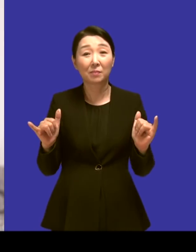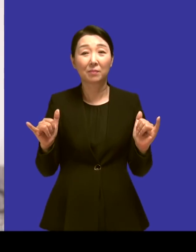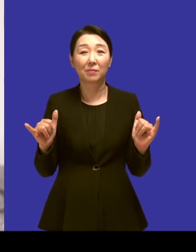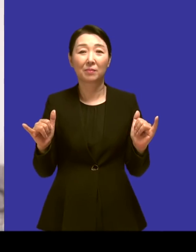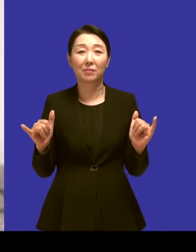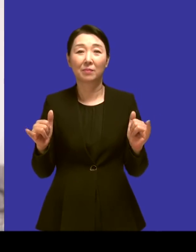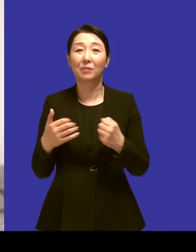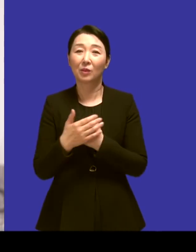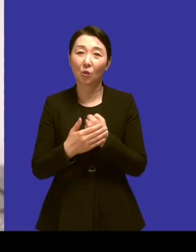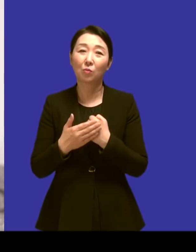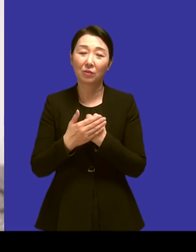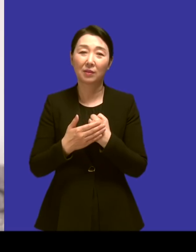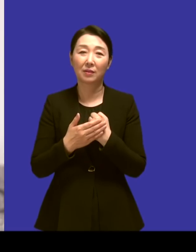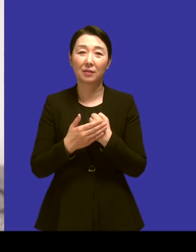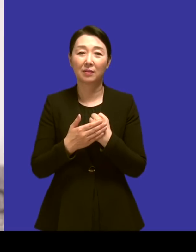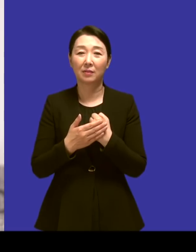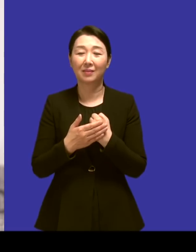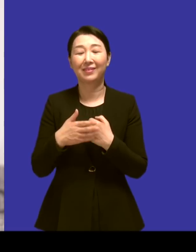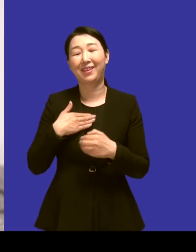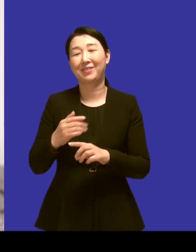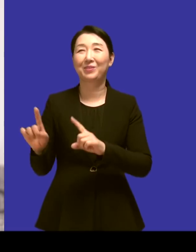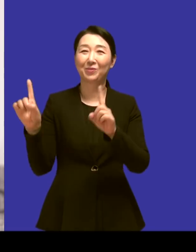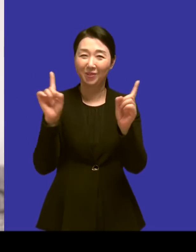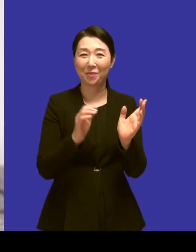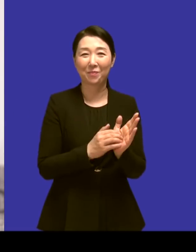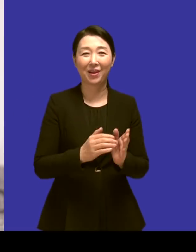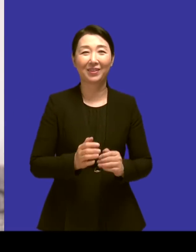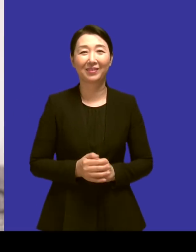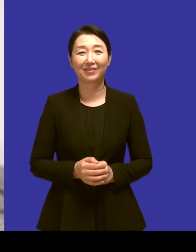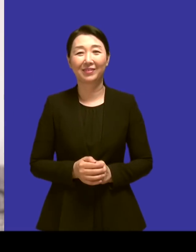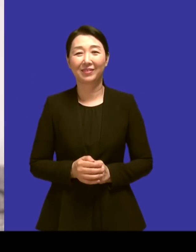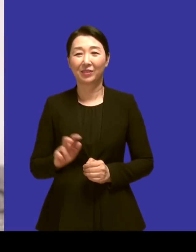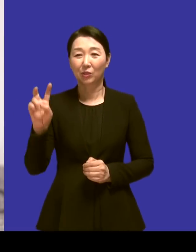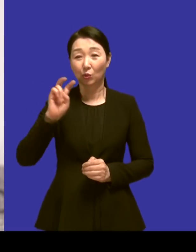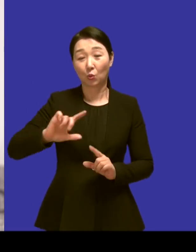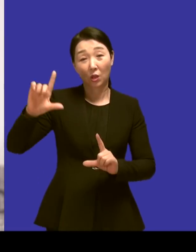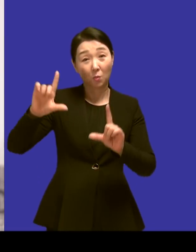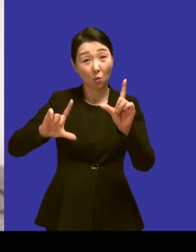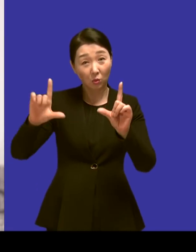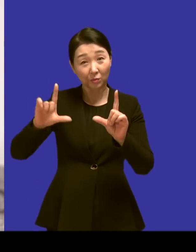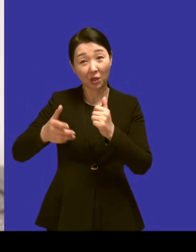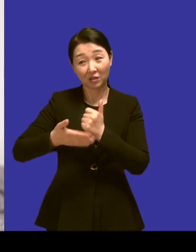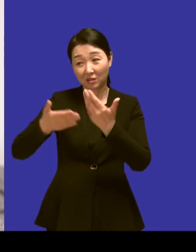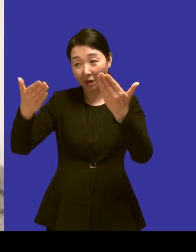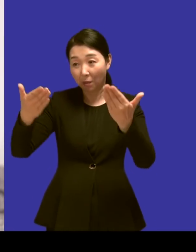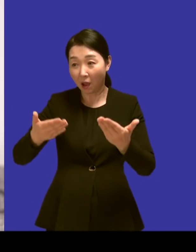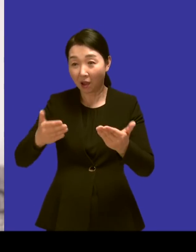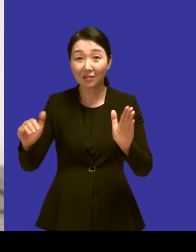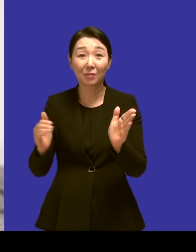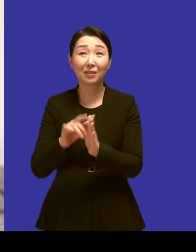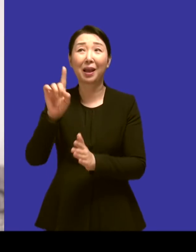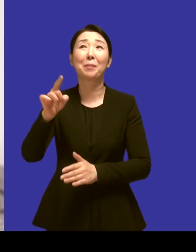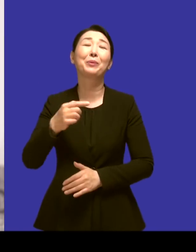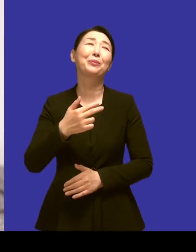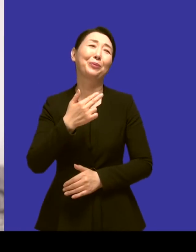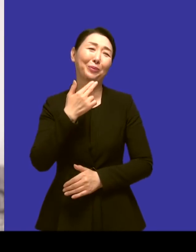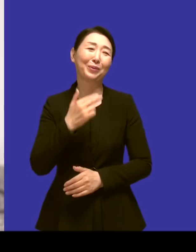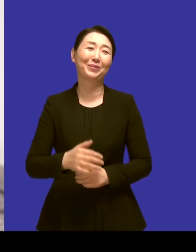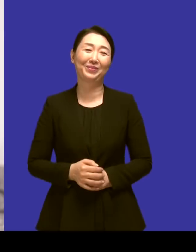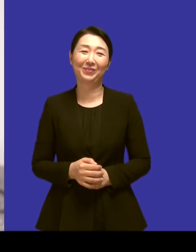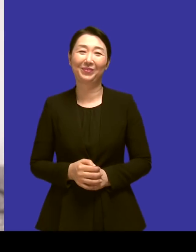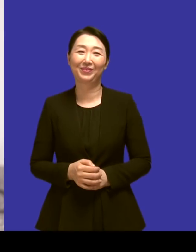팀원들 덕분에 또 많이 회복했어요. 사실 네. 노래하는 모습이나 이런 걸로 제가 칭찬받은 적이 단 한 번도 없거든요. 네.